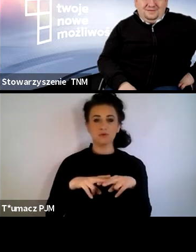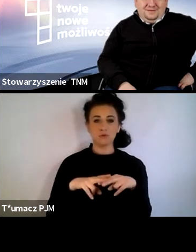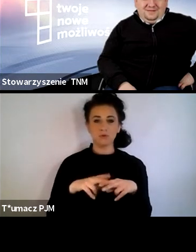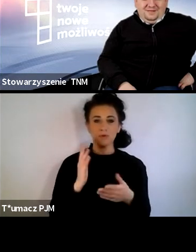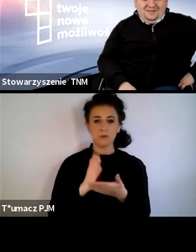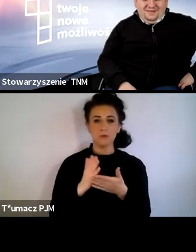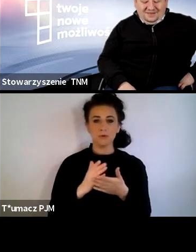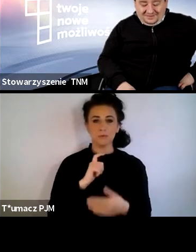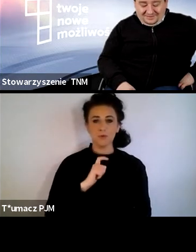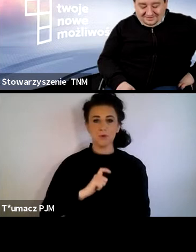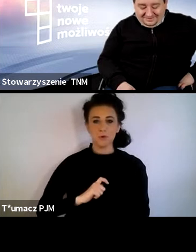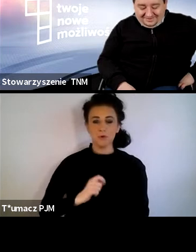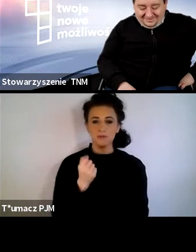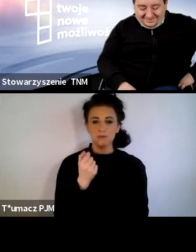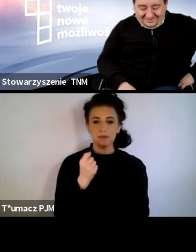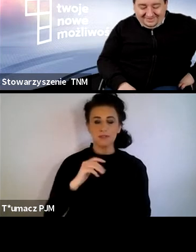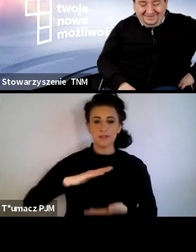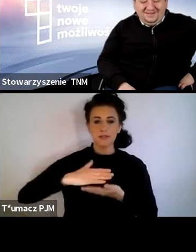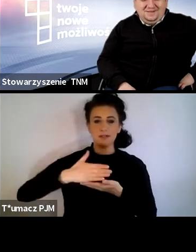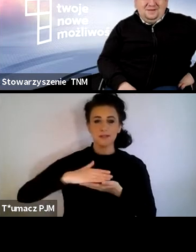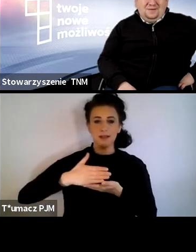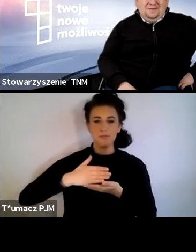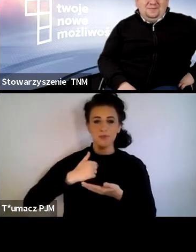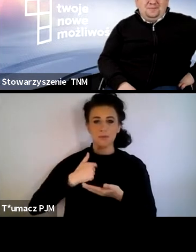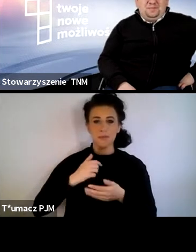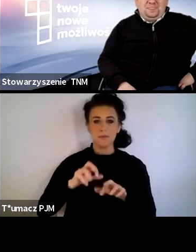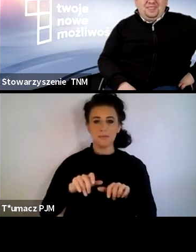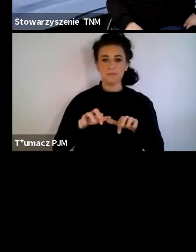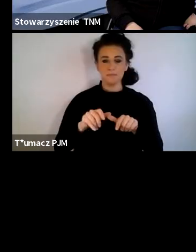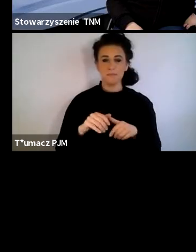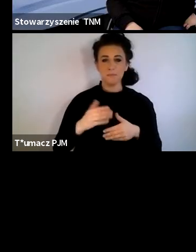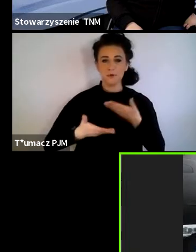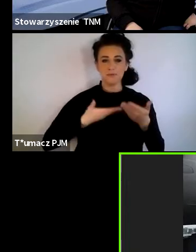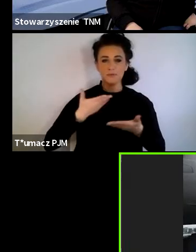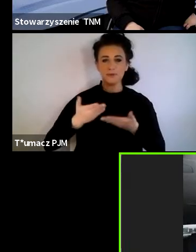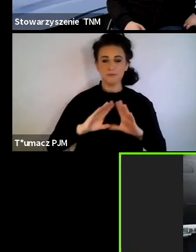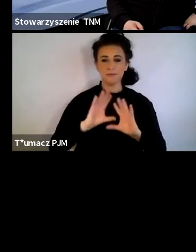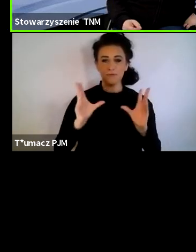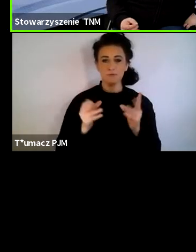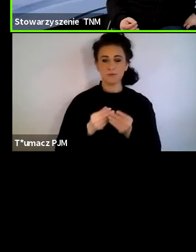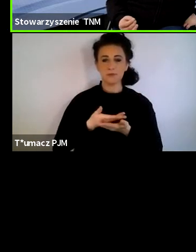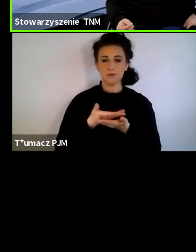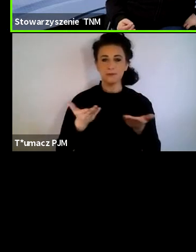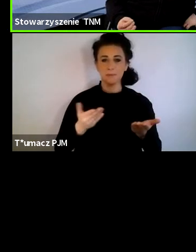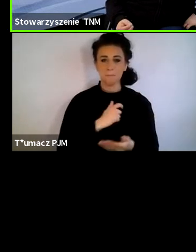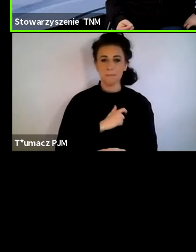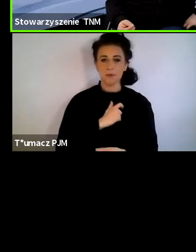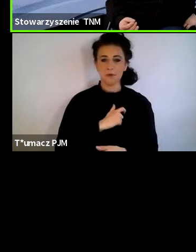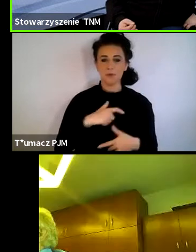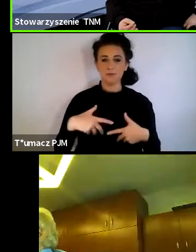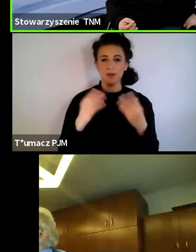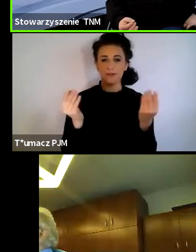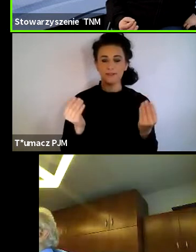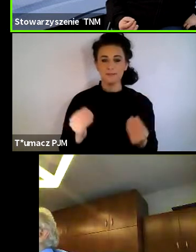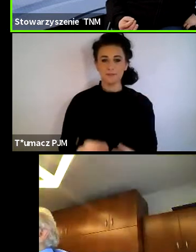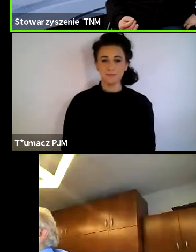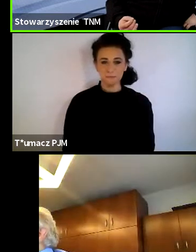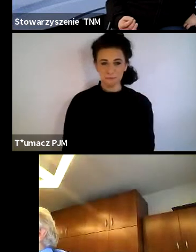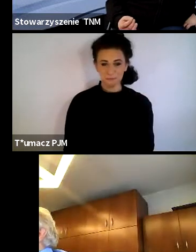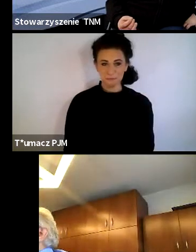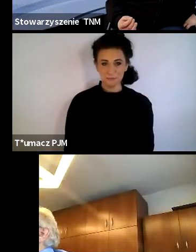przed komputerem stacjonarnym. Pozdrawiam wszystkich, życzę miłego dnia. I to jest przewaga